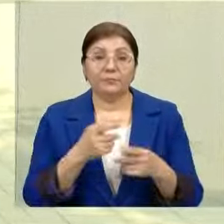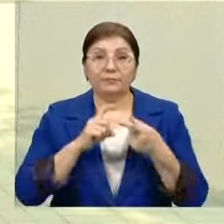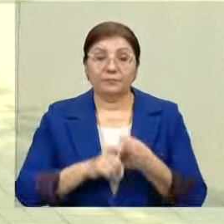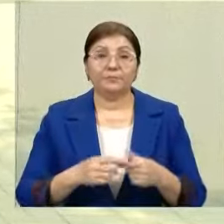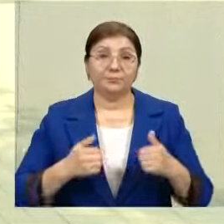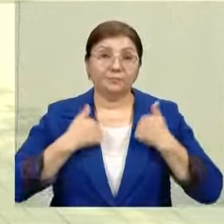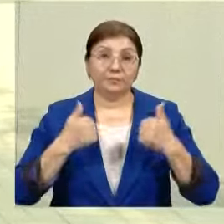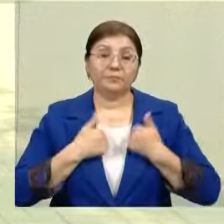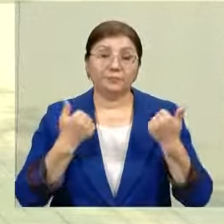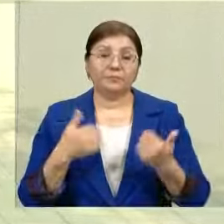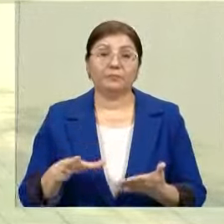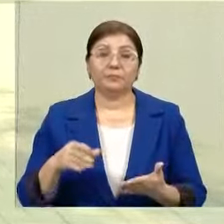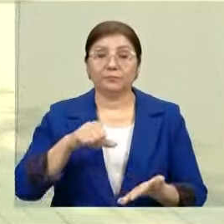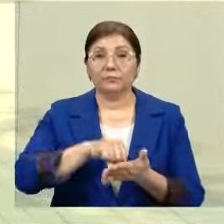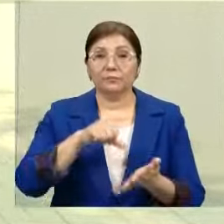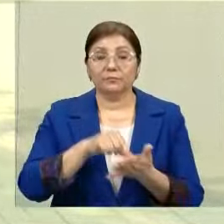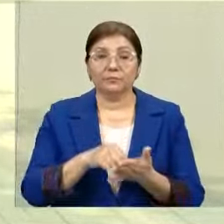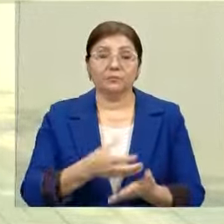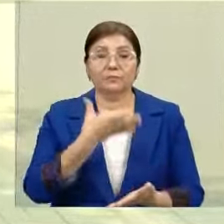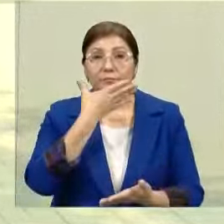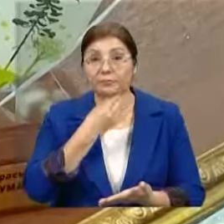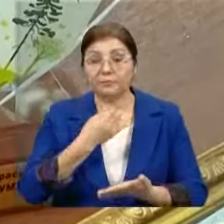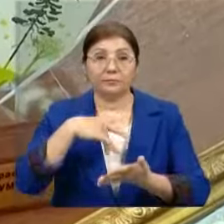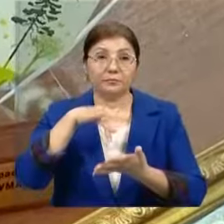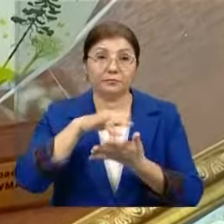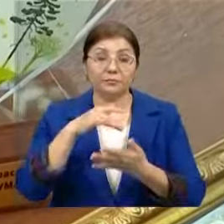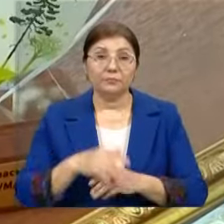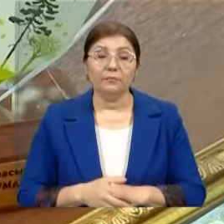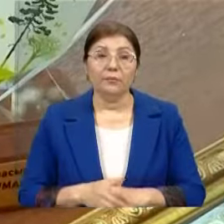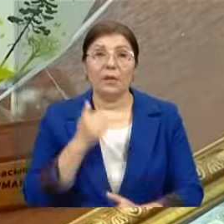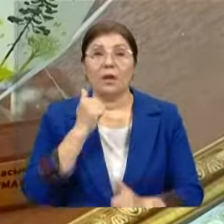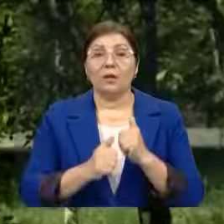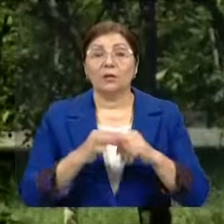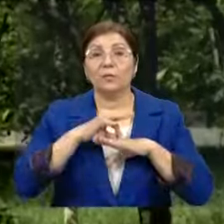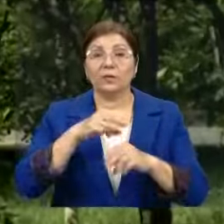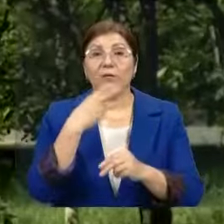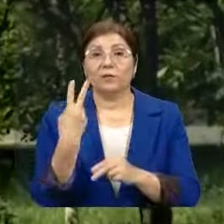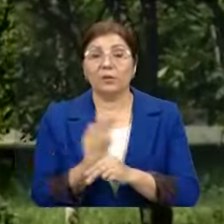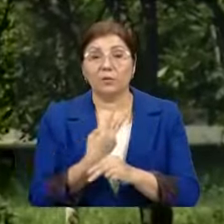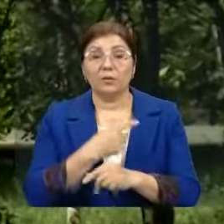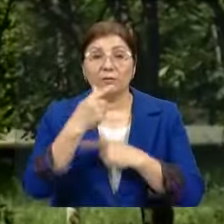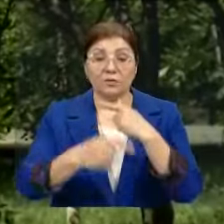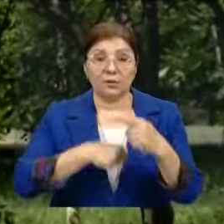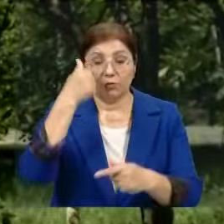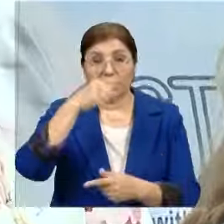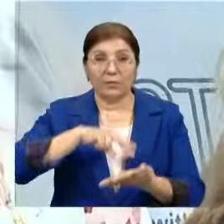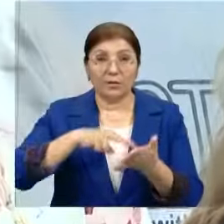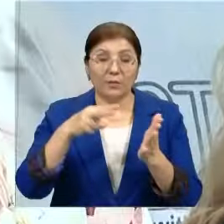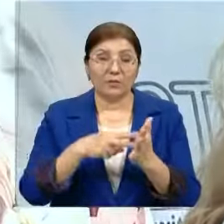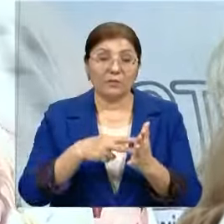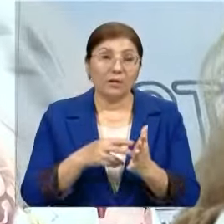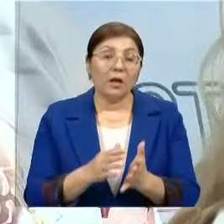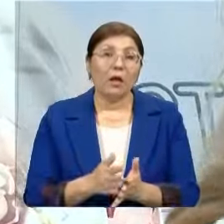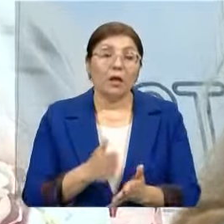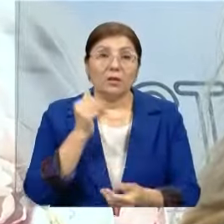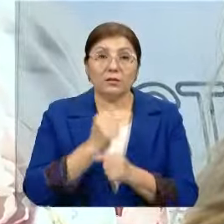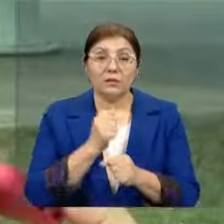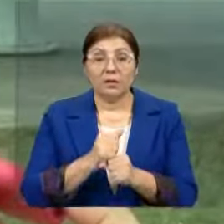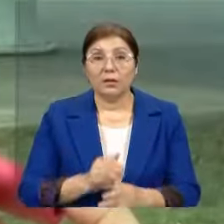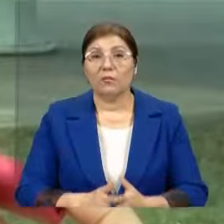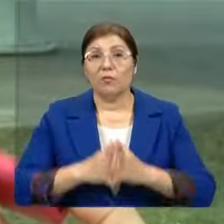стараюсь вносить свой вклад в благоустройство нашего города. Подобный конкурс проводится уже во второй раз, и уже в следующем году планируется сделать его более масштабным.